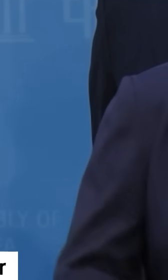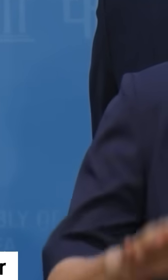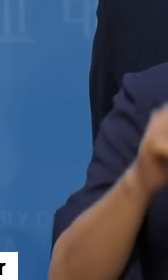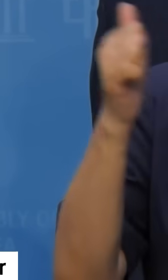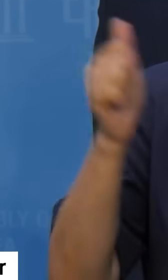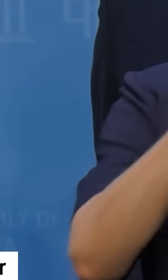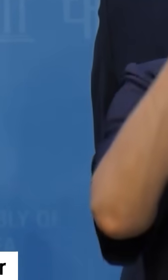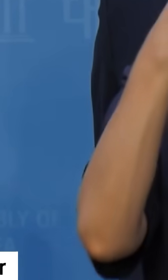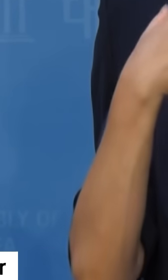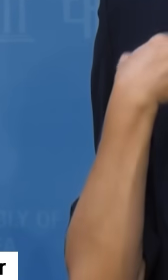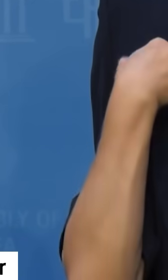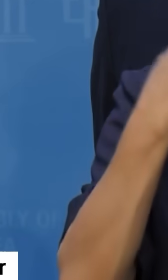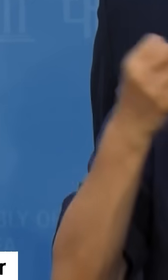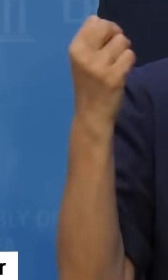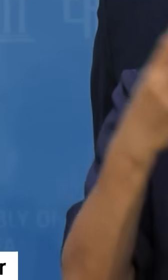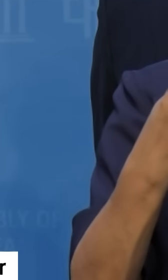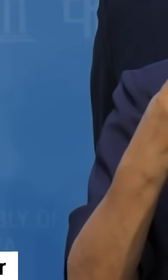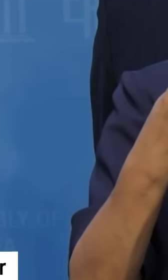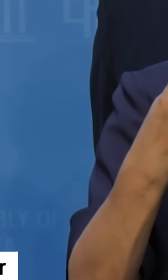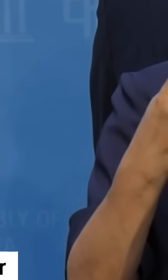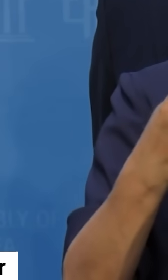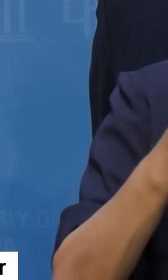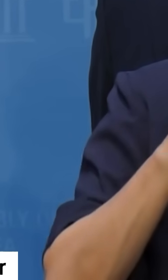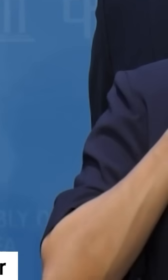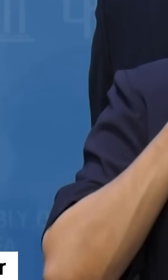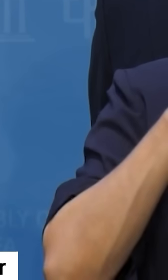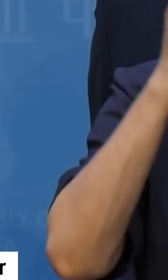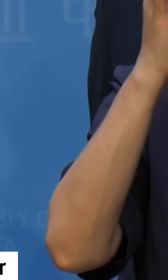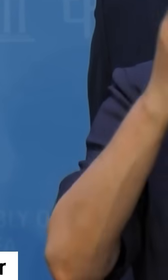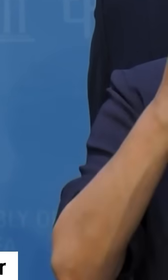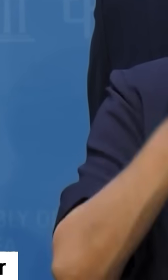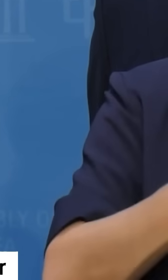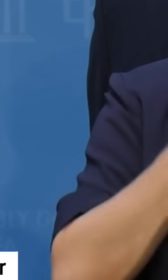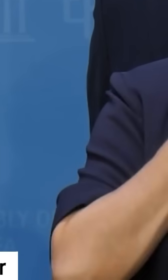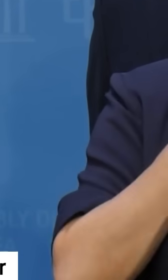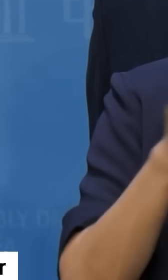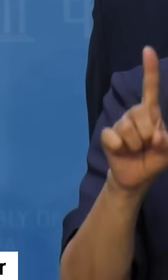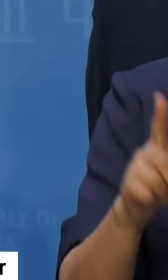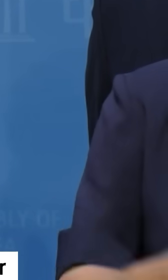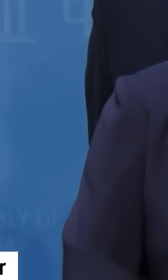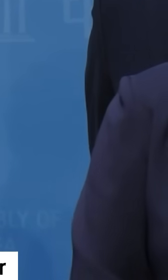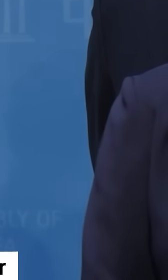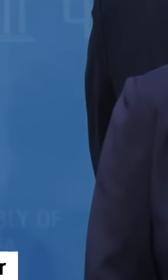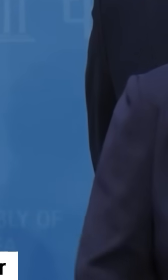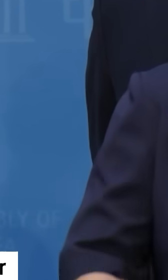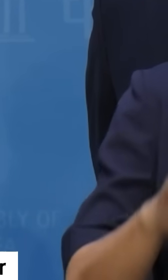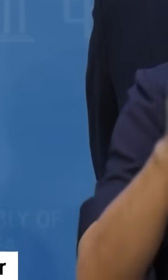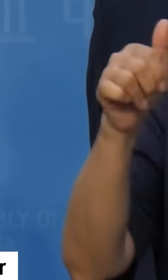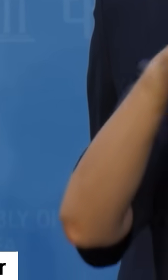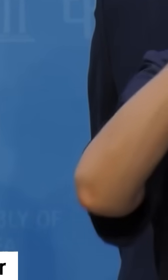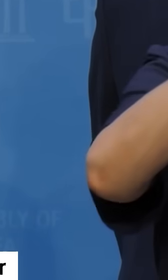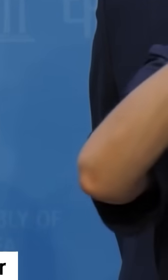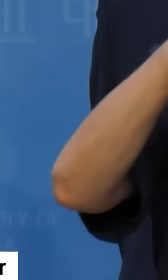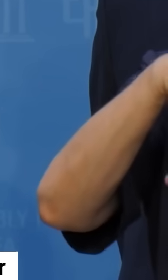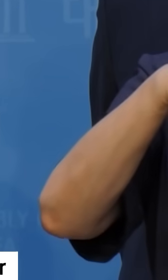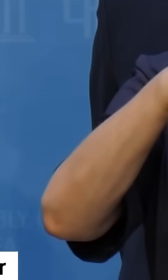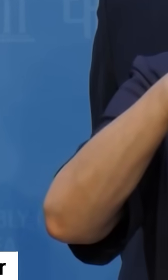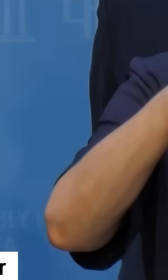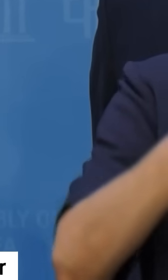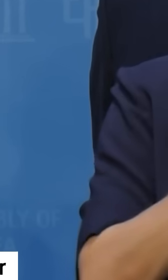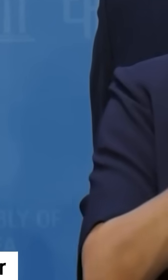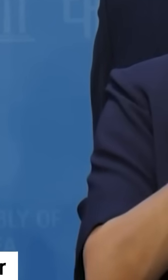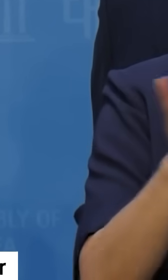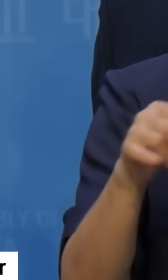국회와 정부에 다시 한번 간절히 호소드립니다. 국민의 입장에서